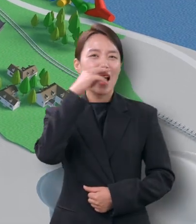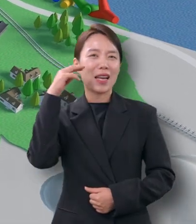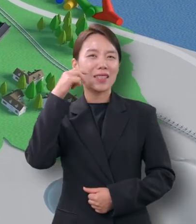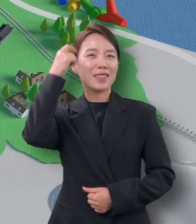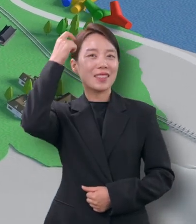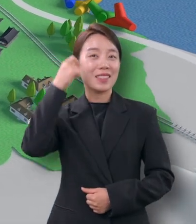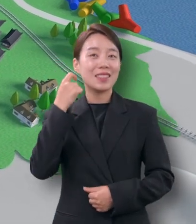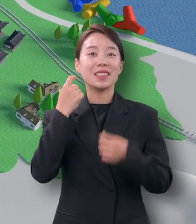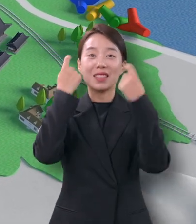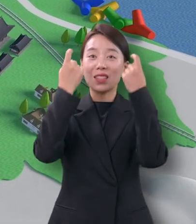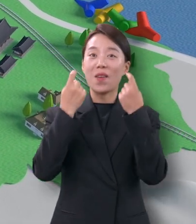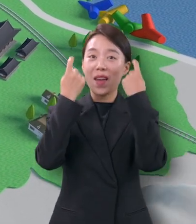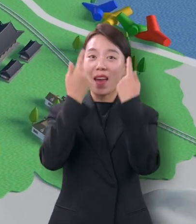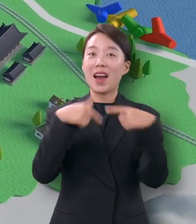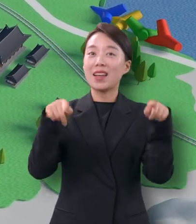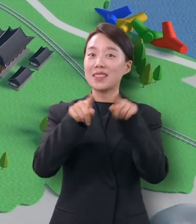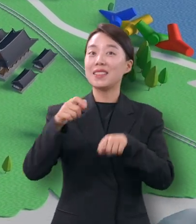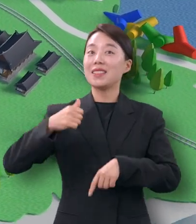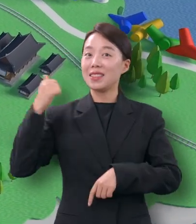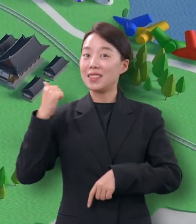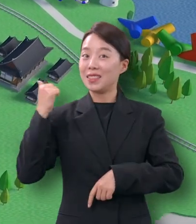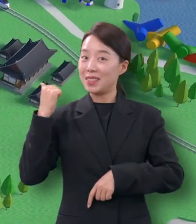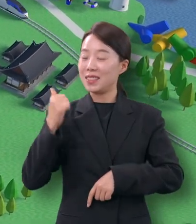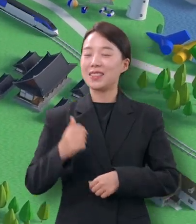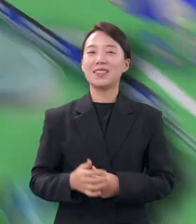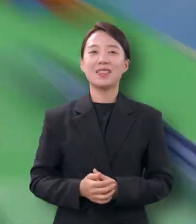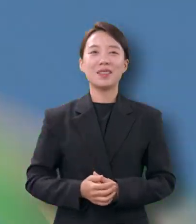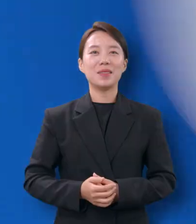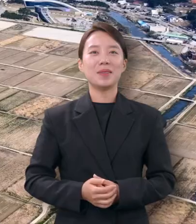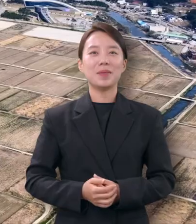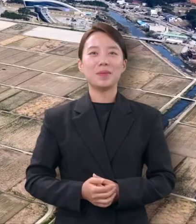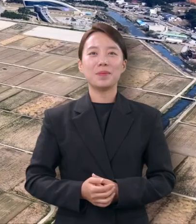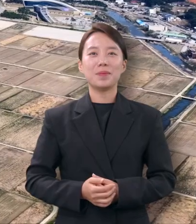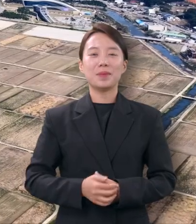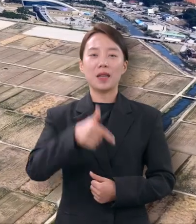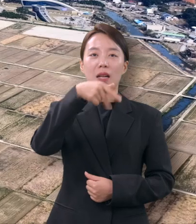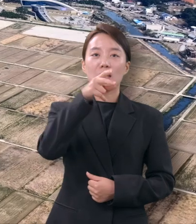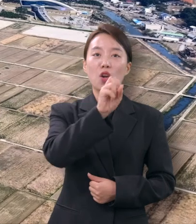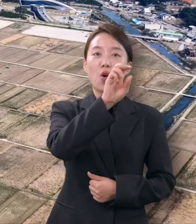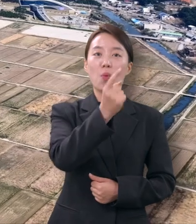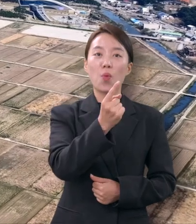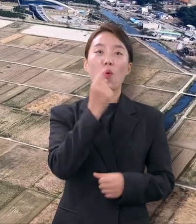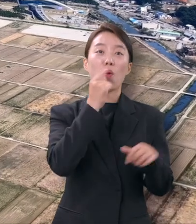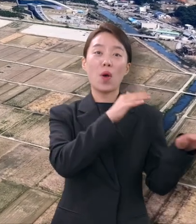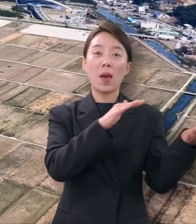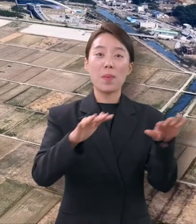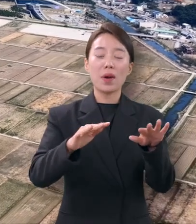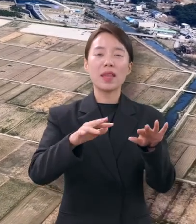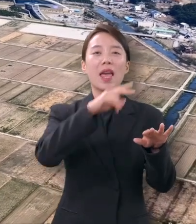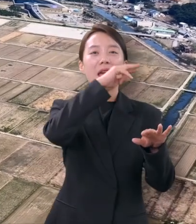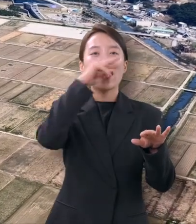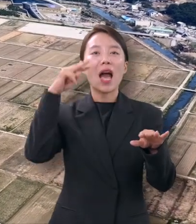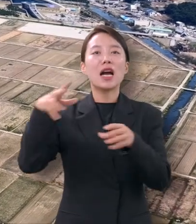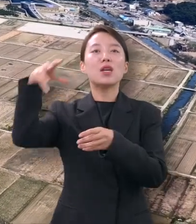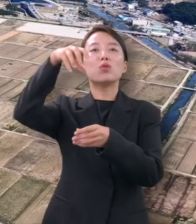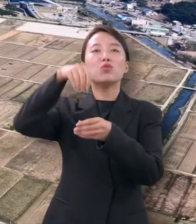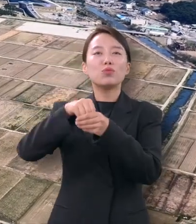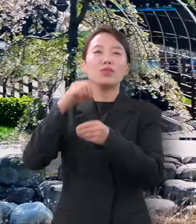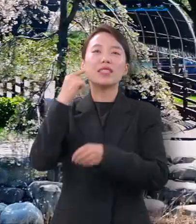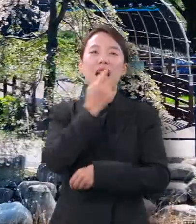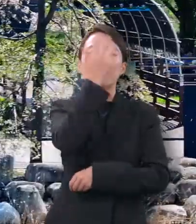향기로 힐링하는 여행 우리와 함께 떠나볼래요? 경포해변의 바다향을 품은 아름다운